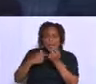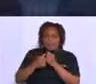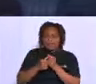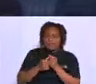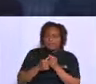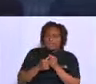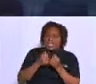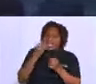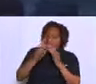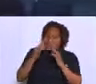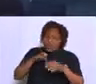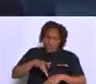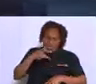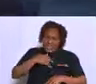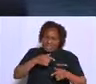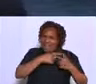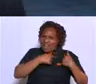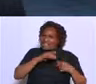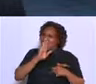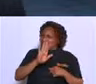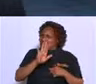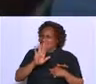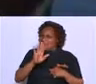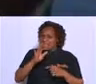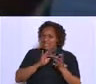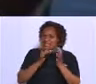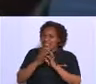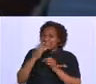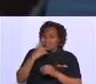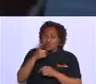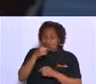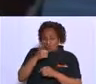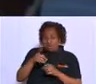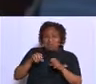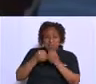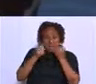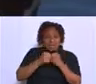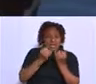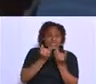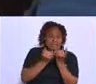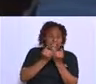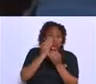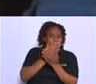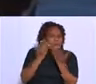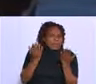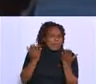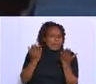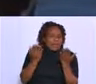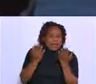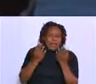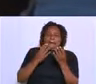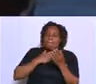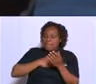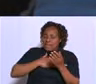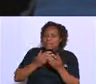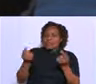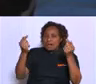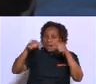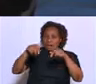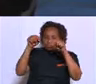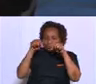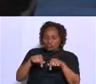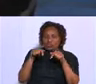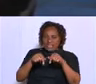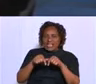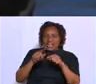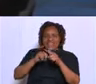Inawezekano unasikia ndani ya moyo wako Yesu anakuambia ulivunja sabato mahala fulani. Hebu njoo sasa ili uweze